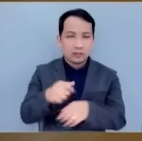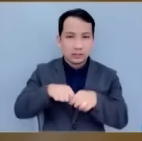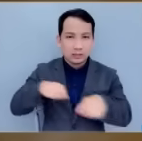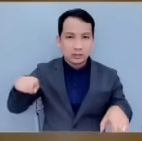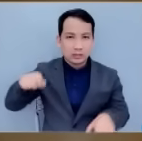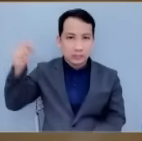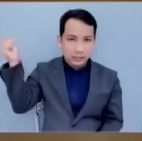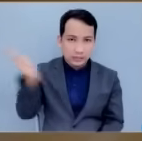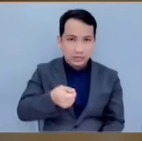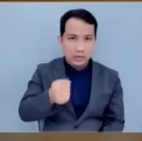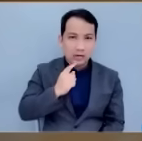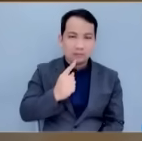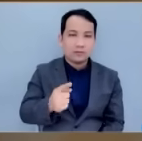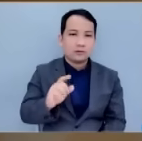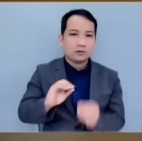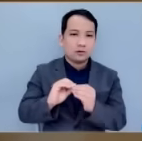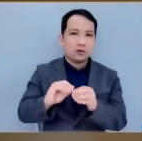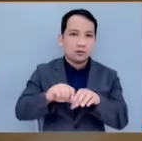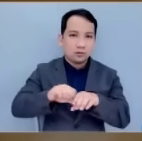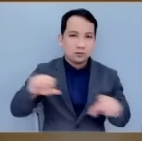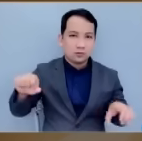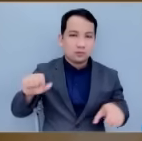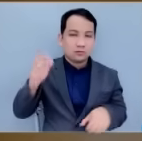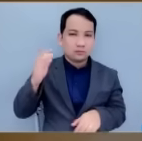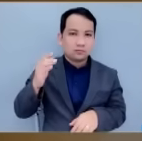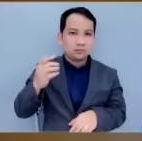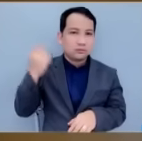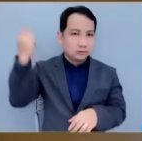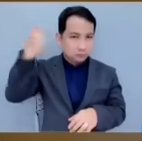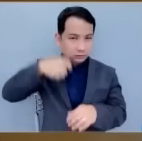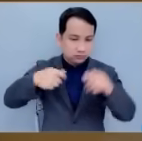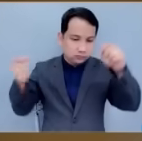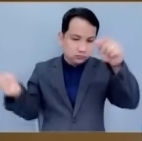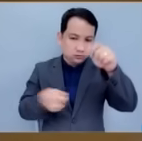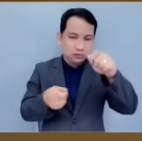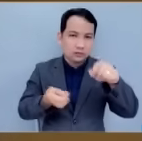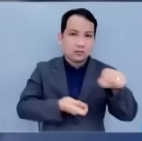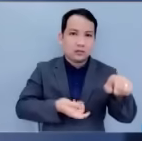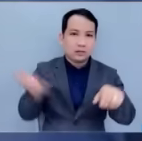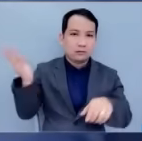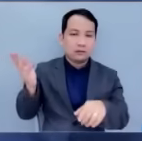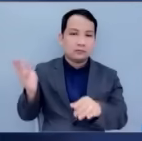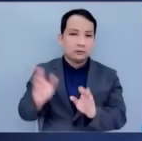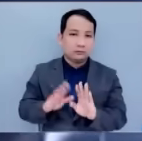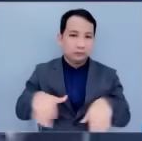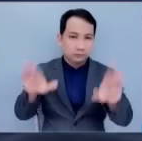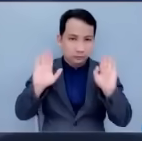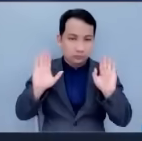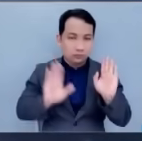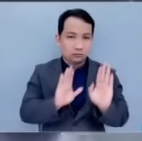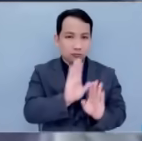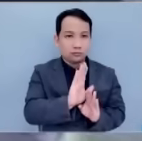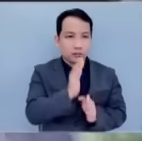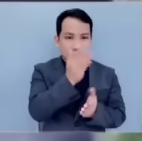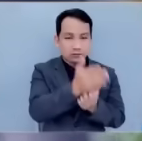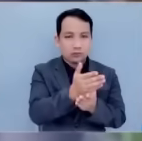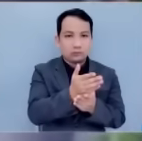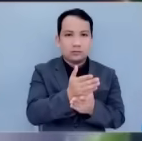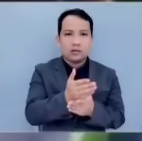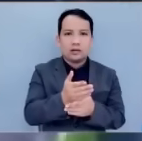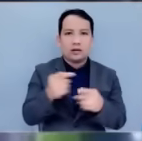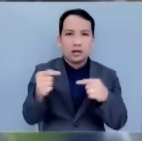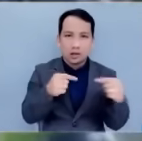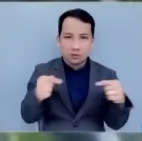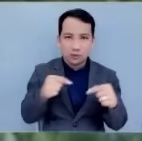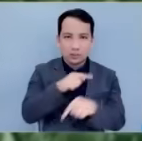Joselito gamit ang bolo. Tinapo niya ang ulo ng biktima. Kalaunan, sumuko ang sospek. Ayon sa anak ng biktima, away lupa ang ugat